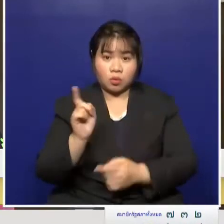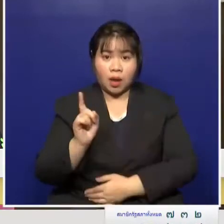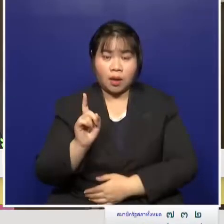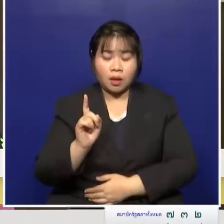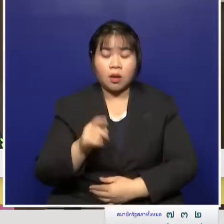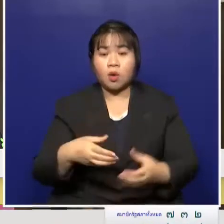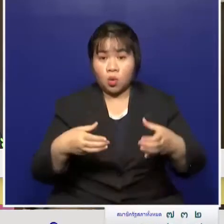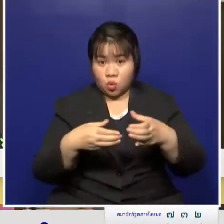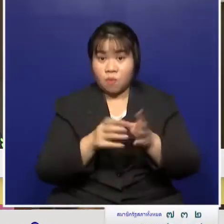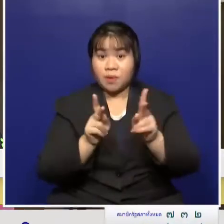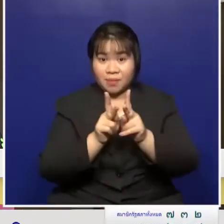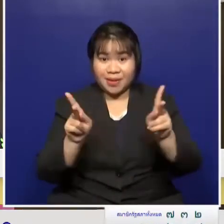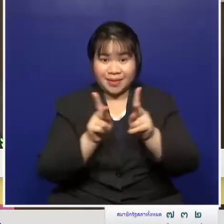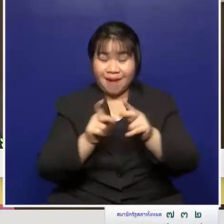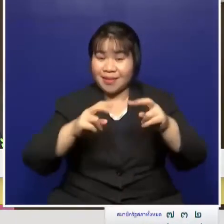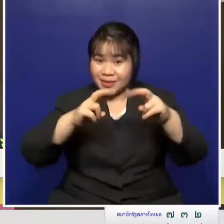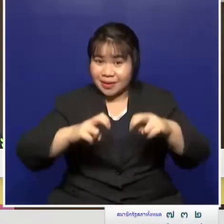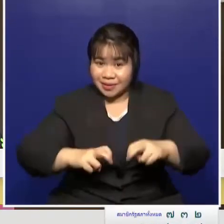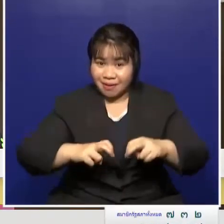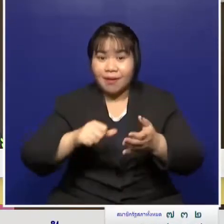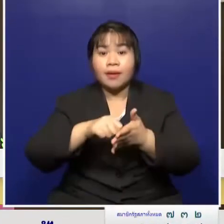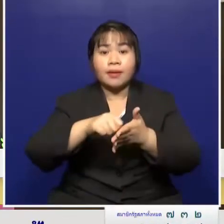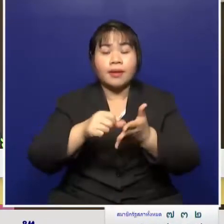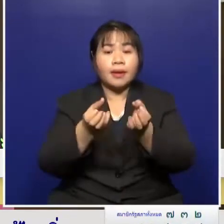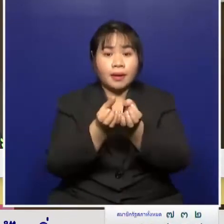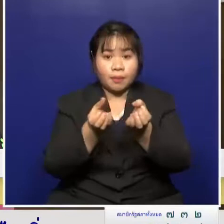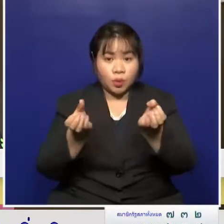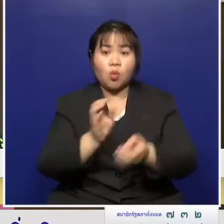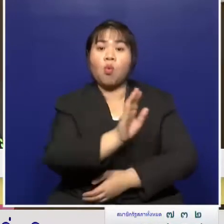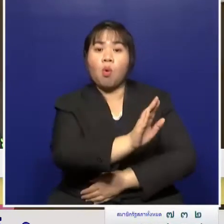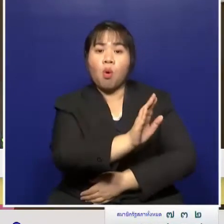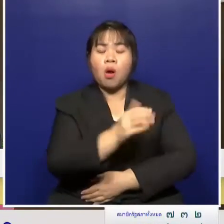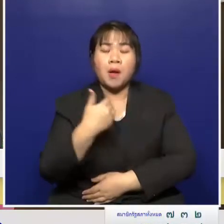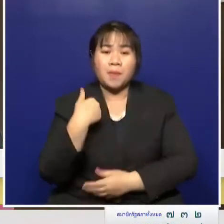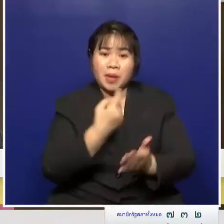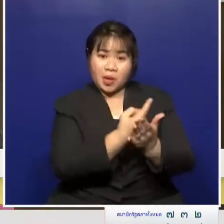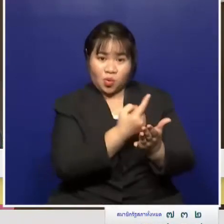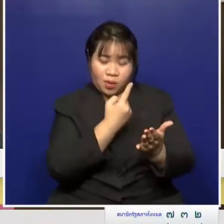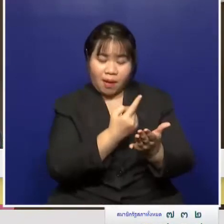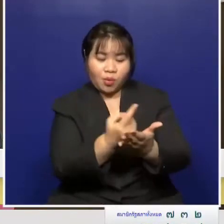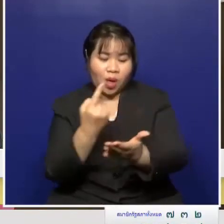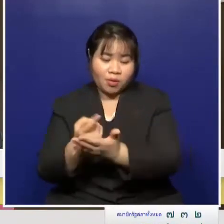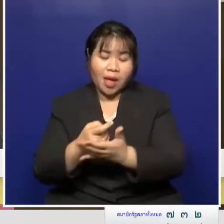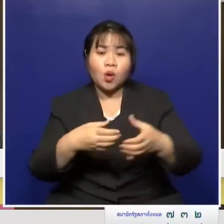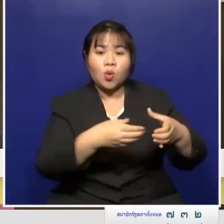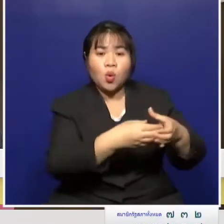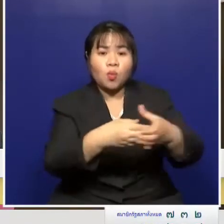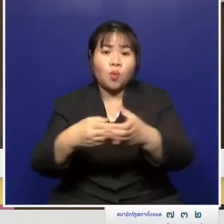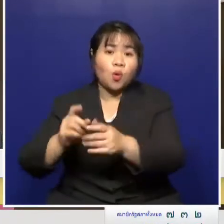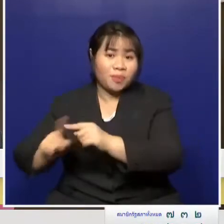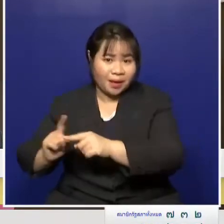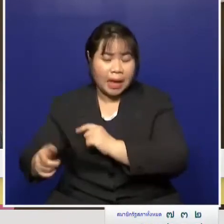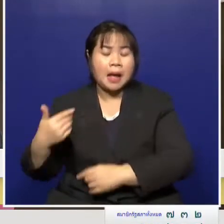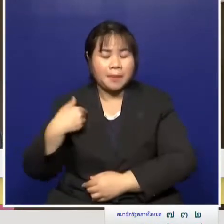คณะกรรมการมาธิการศึกษาการแก้รัฐธรรมนูญซึ่งมีตัวแทนจากทุกพรรคการเมืองก็มี